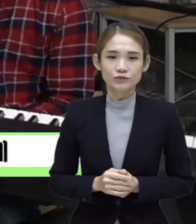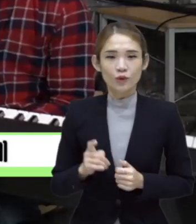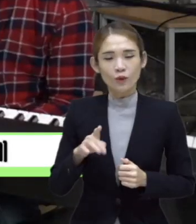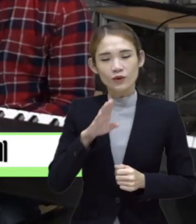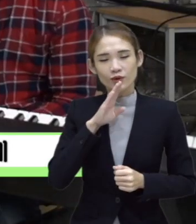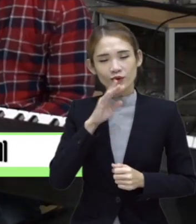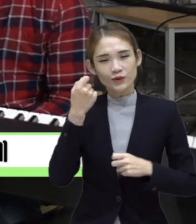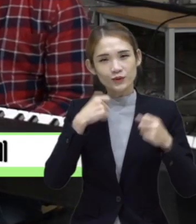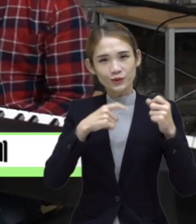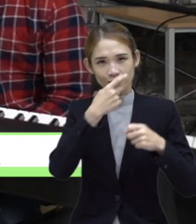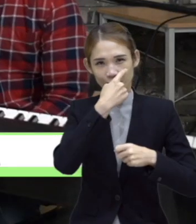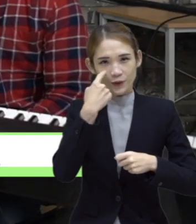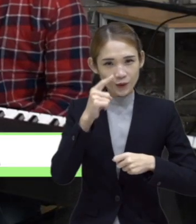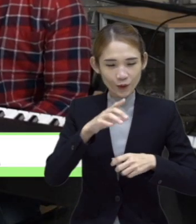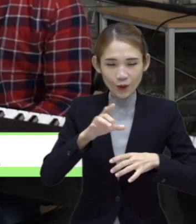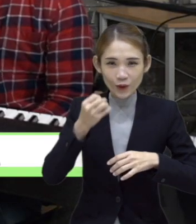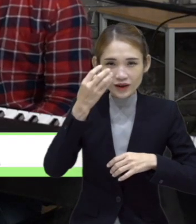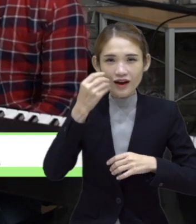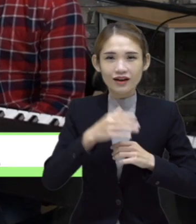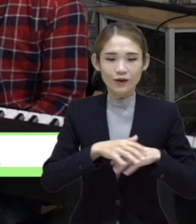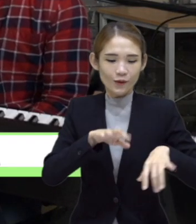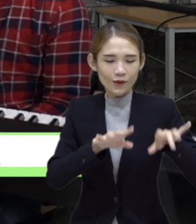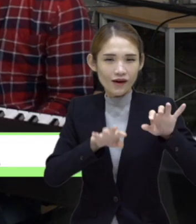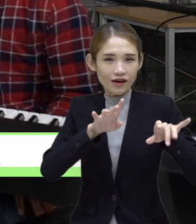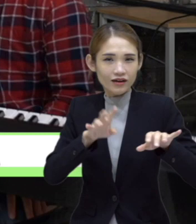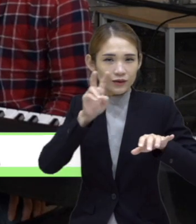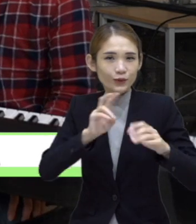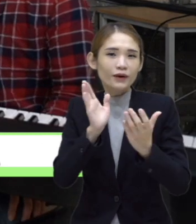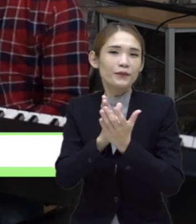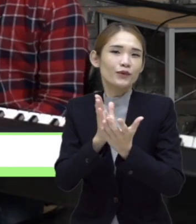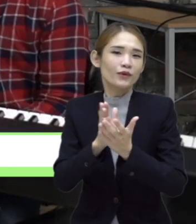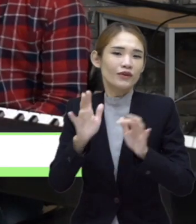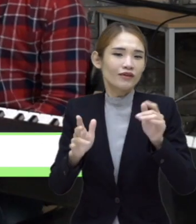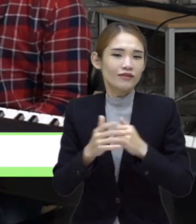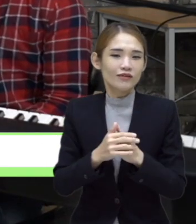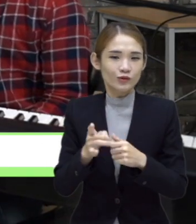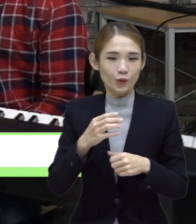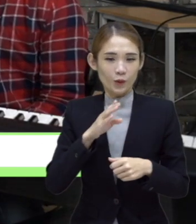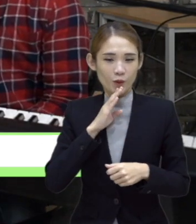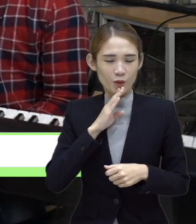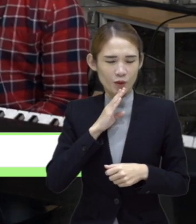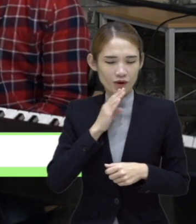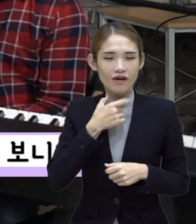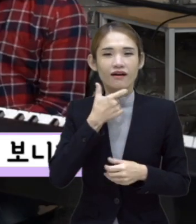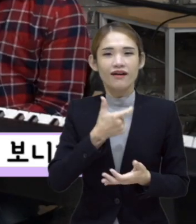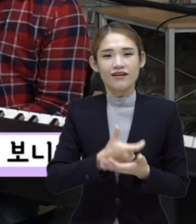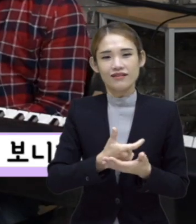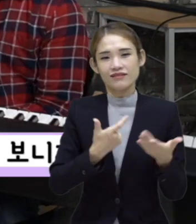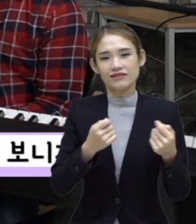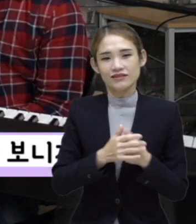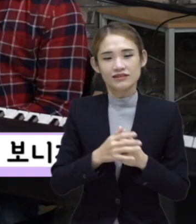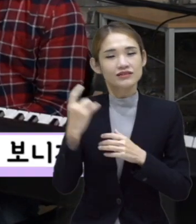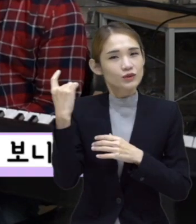진짜 무대본으로 지금 간 거거든. 나 옆에서 보는데 너무 신기했어. 이걸 지금 화음을 맞춰서 지금 쌓아가는 게 진짜 너 진짜 지금 완전 찐으로 감탄했어요. 이렇게